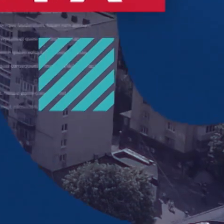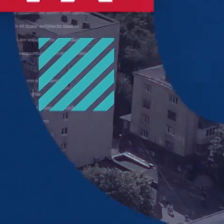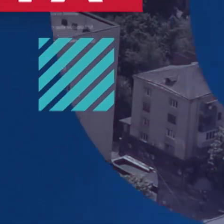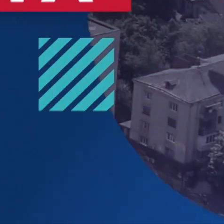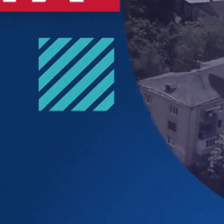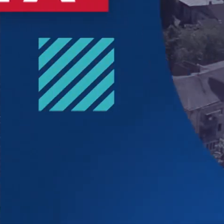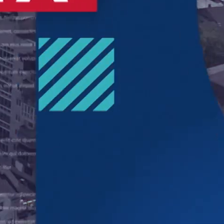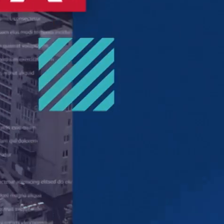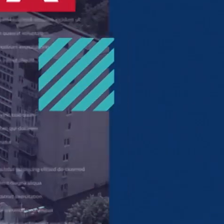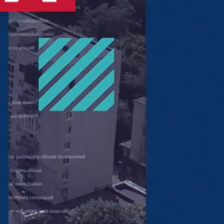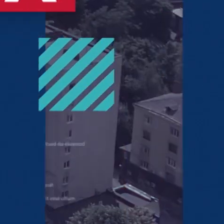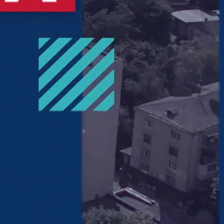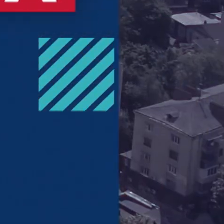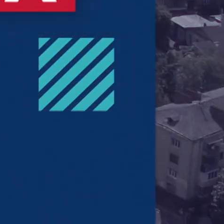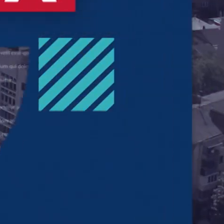Музика